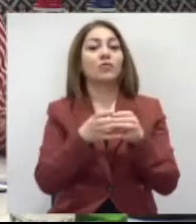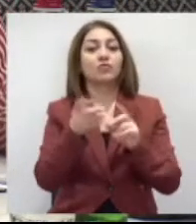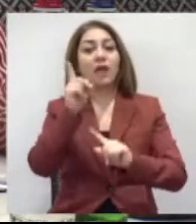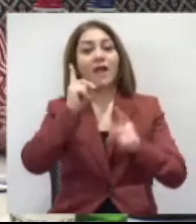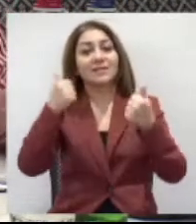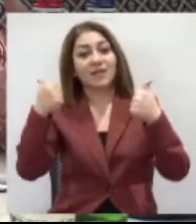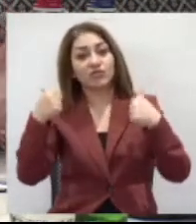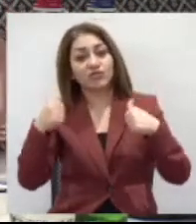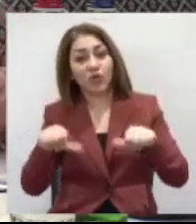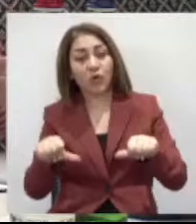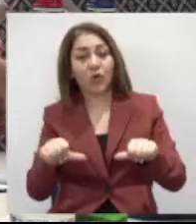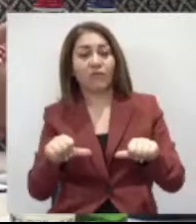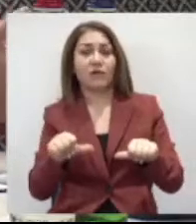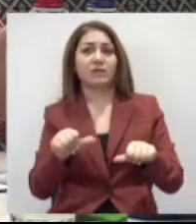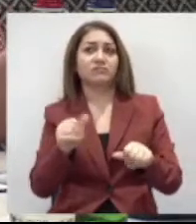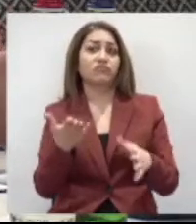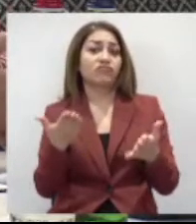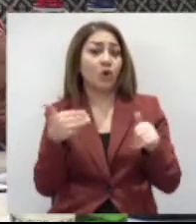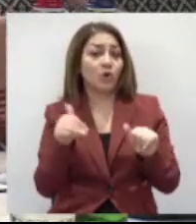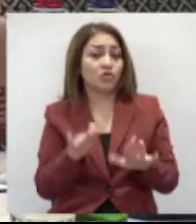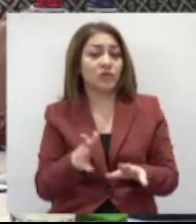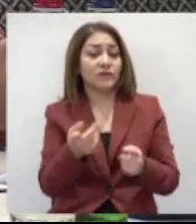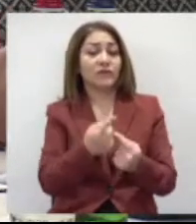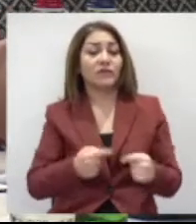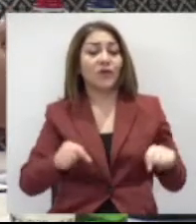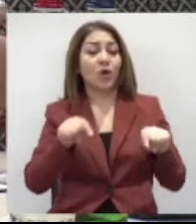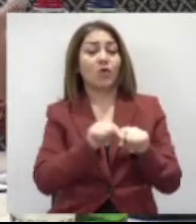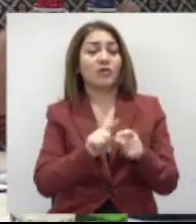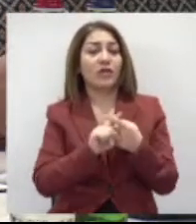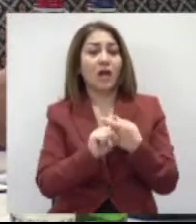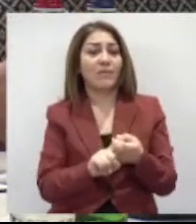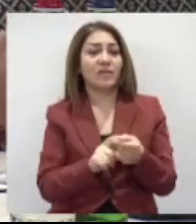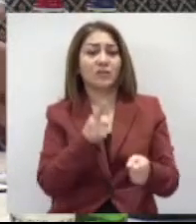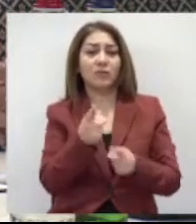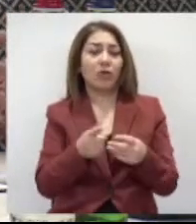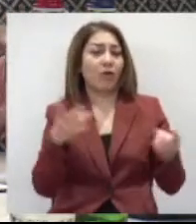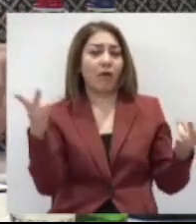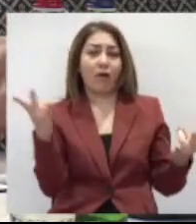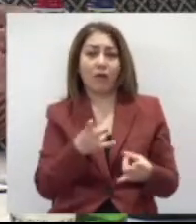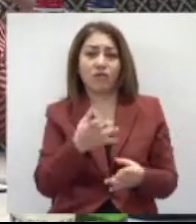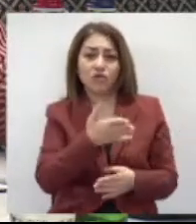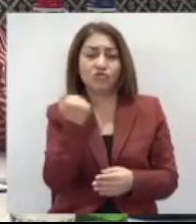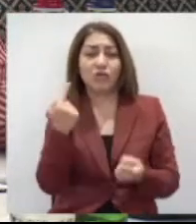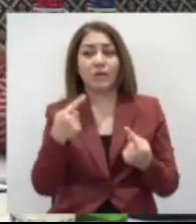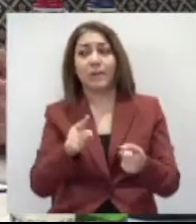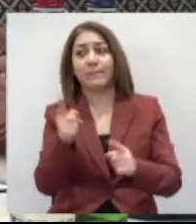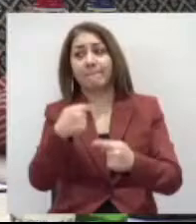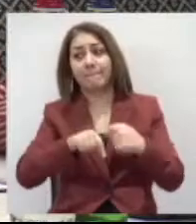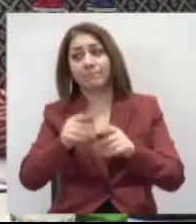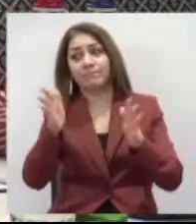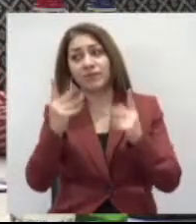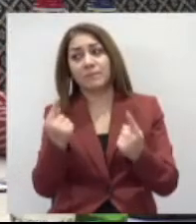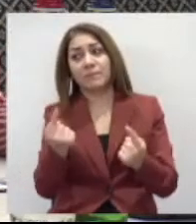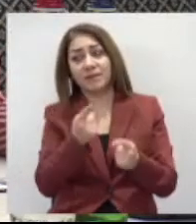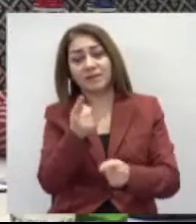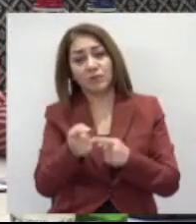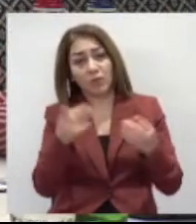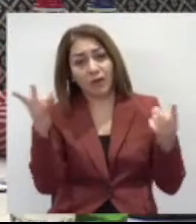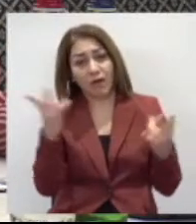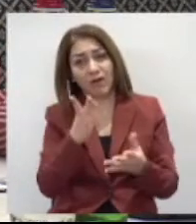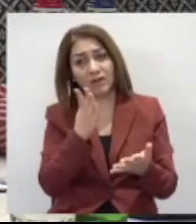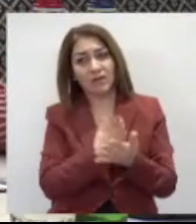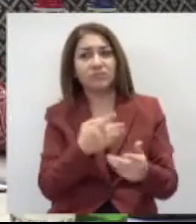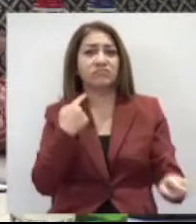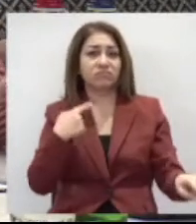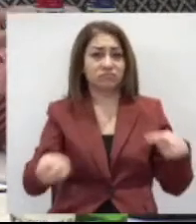գան եզրակացության, որ օրինակ այս ոլորտի հետ կապված փոփոխությունների կարիք չկա, մյուսի հետ կապված հակառակը շատ մեծ փոփոխությունների